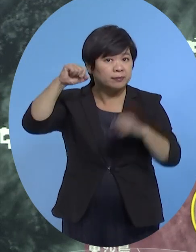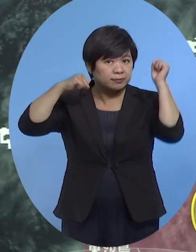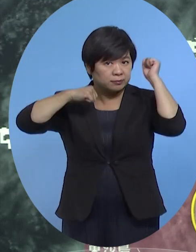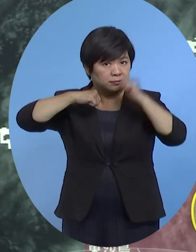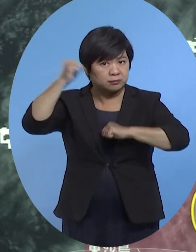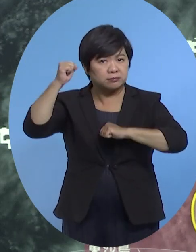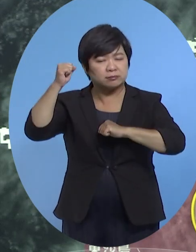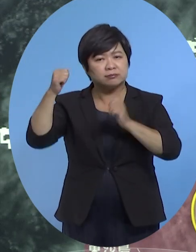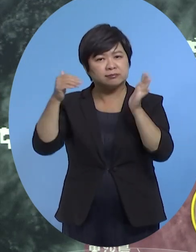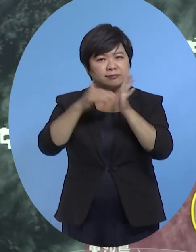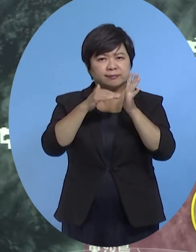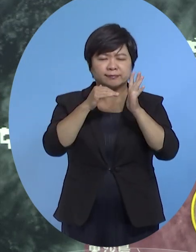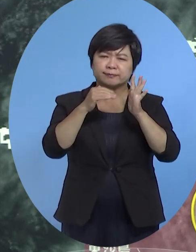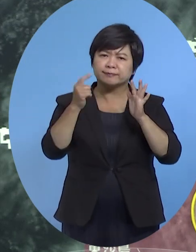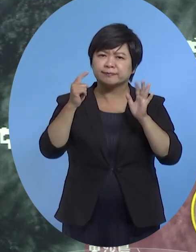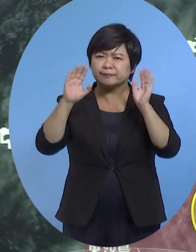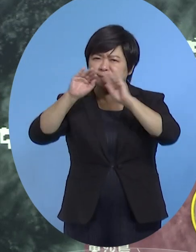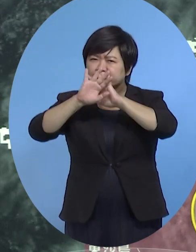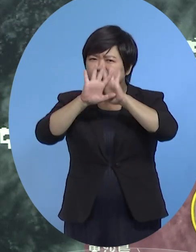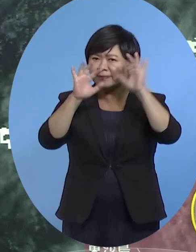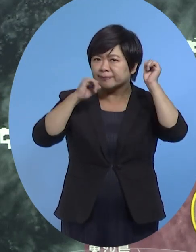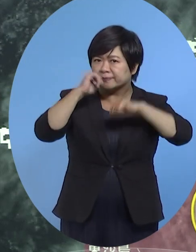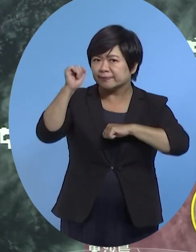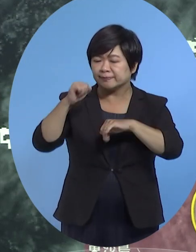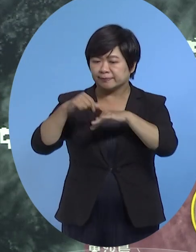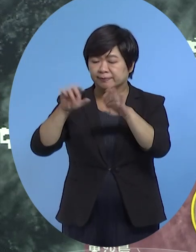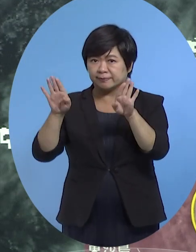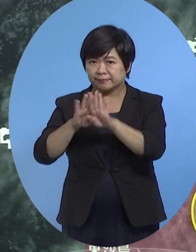凌晨到上午之间也有可能会出现